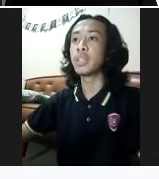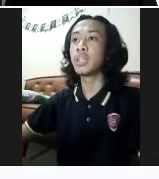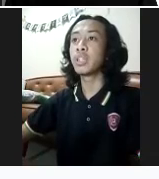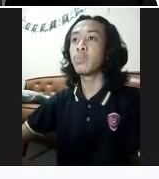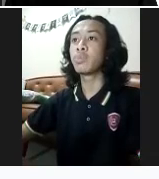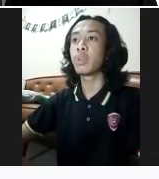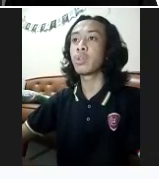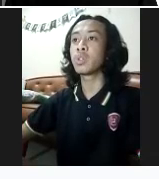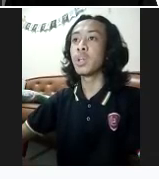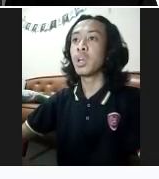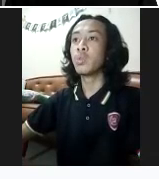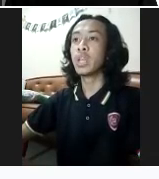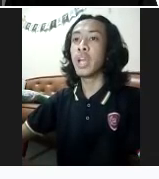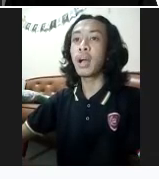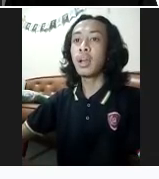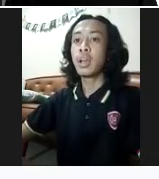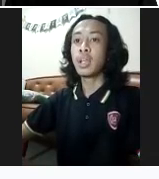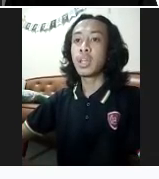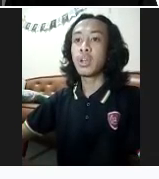Brazil 1973.